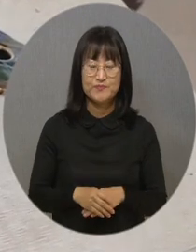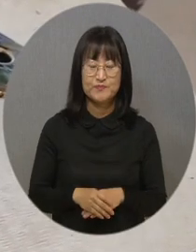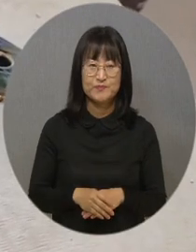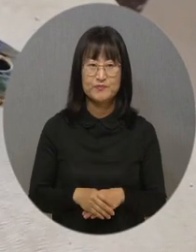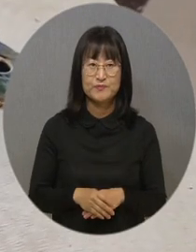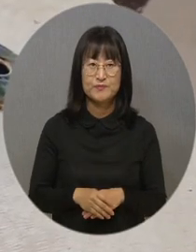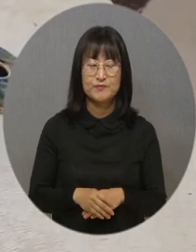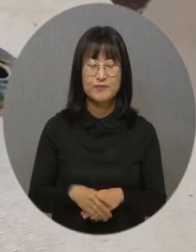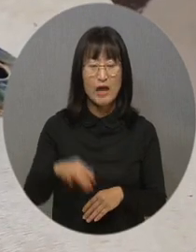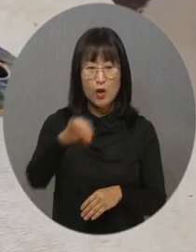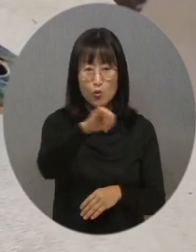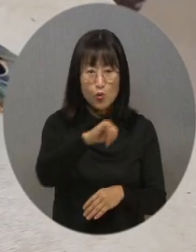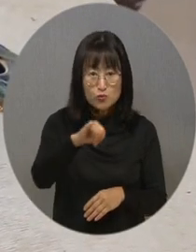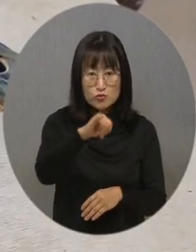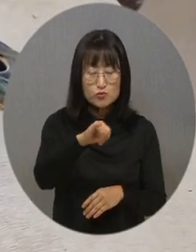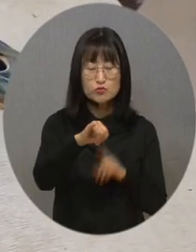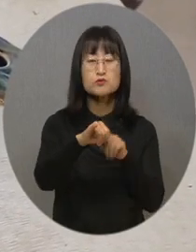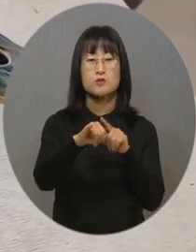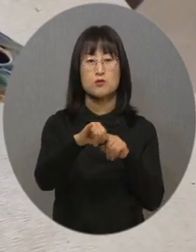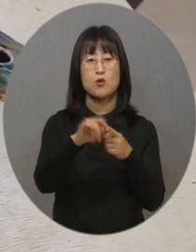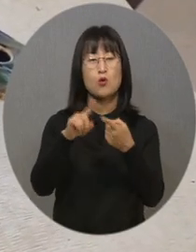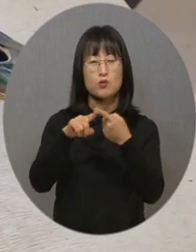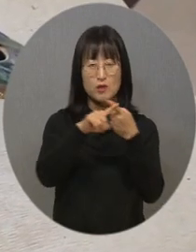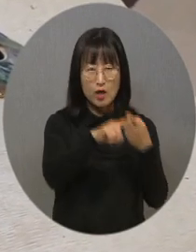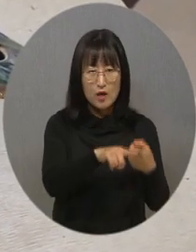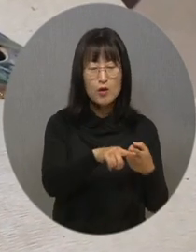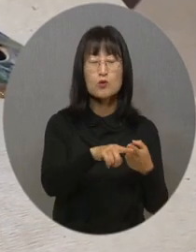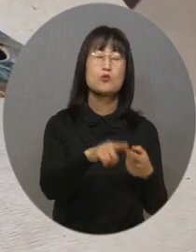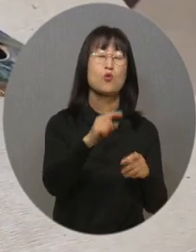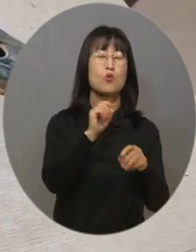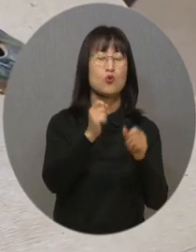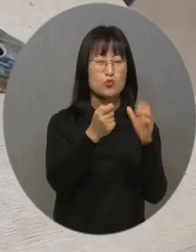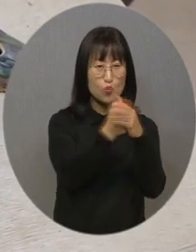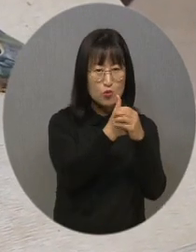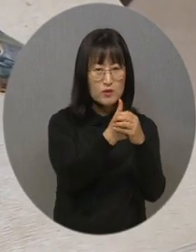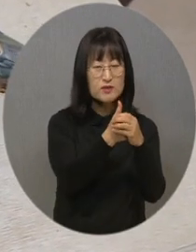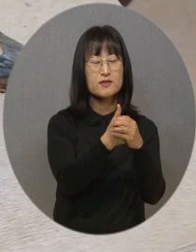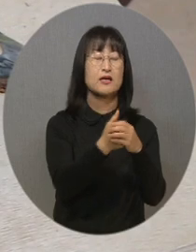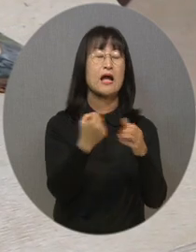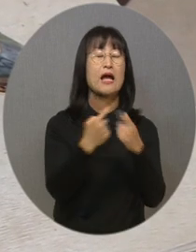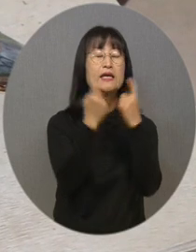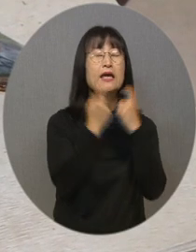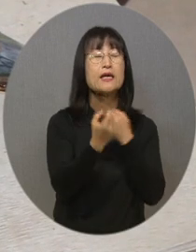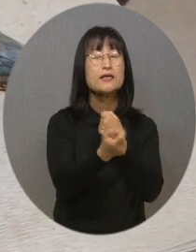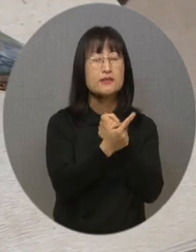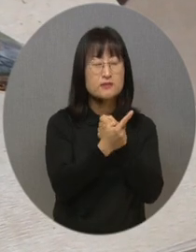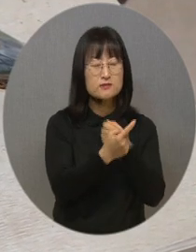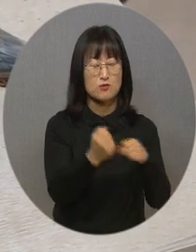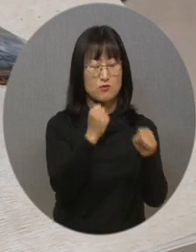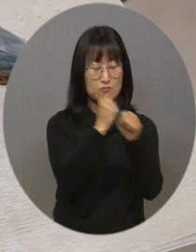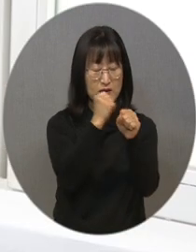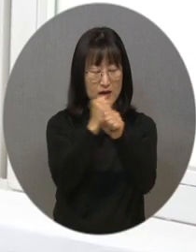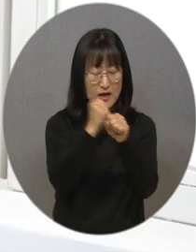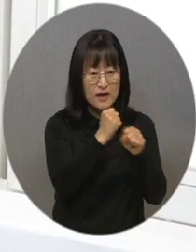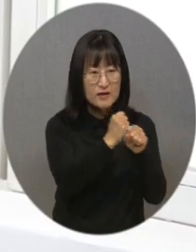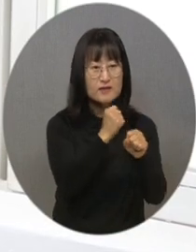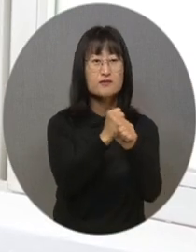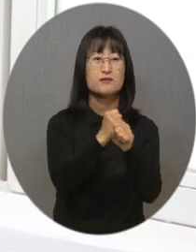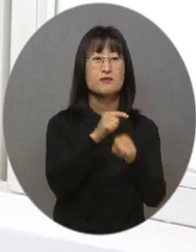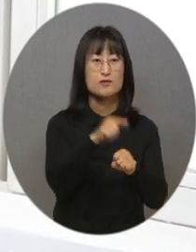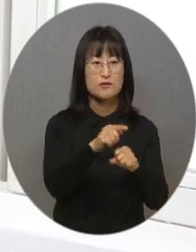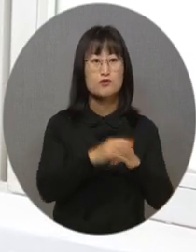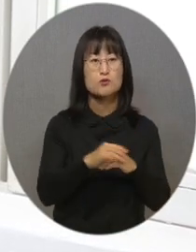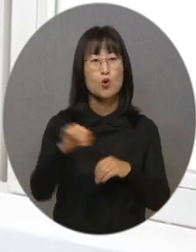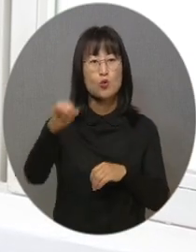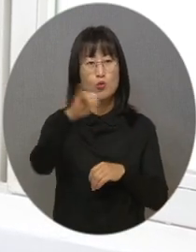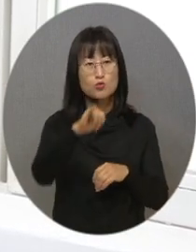일찍이 곤충을 주제로 작가의 독보적인 개성이 담긴 작품 활동을 꾸준히 이어가며 곤충을